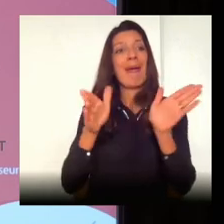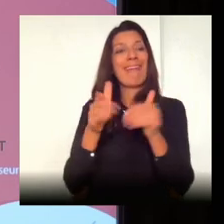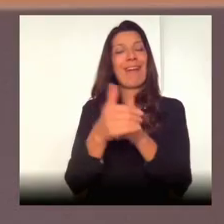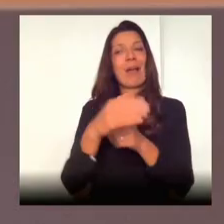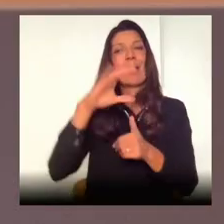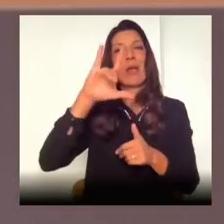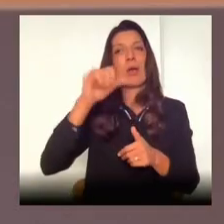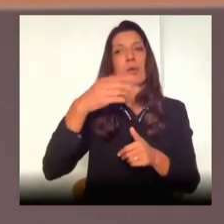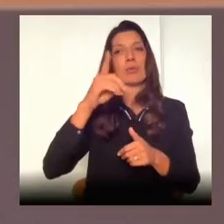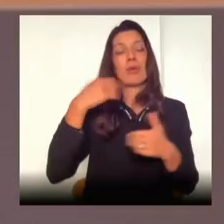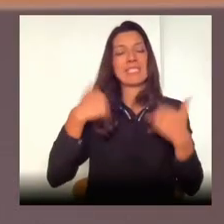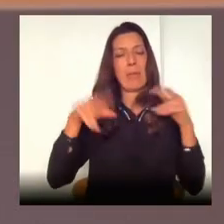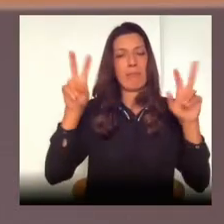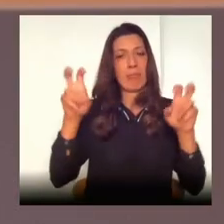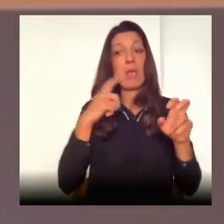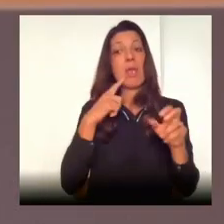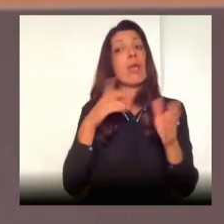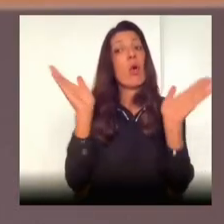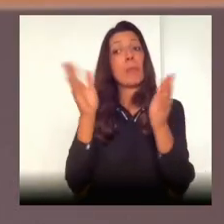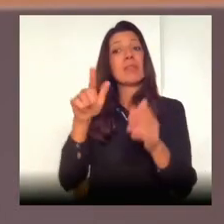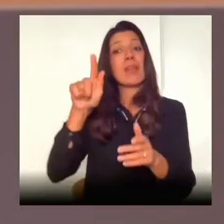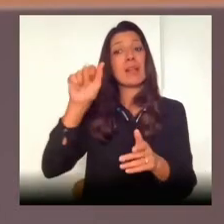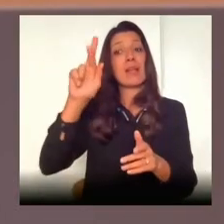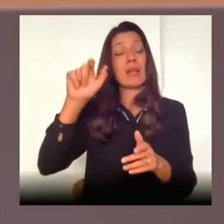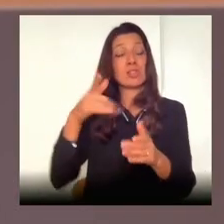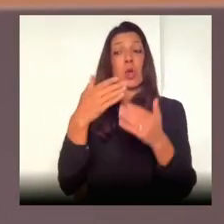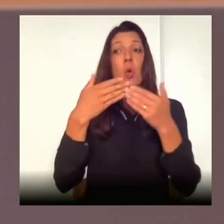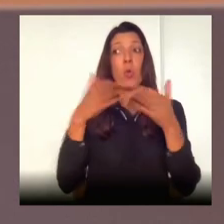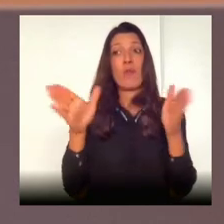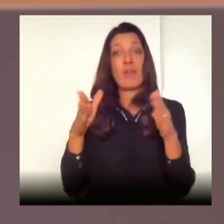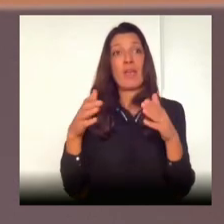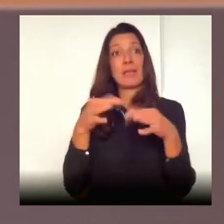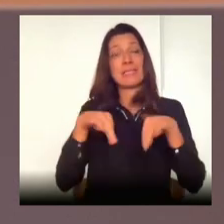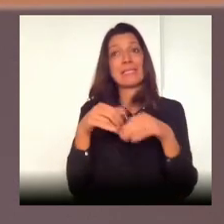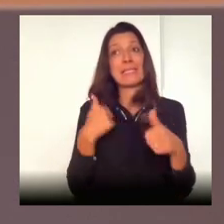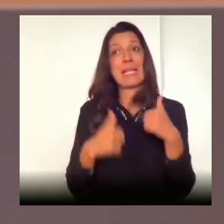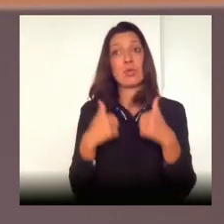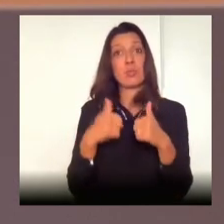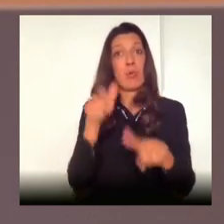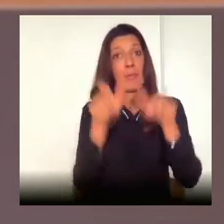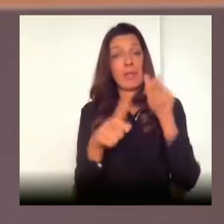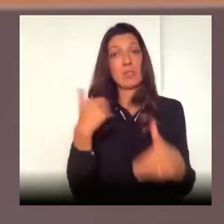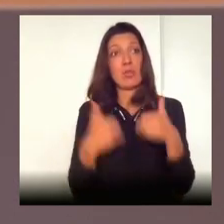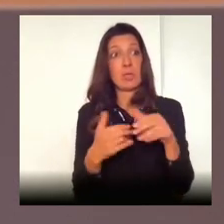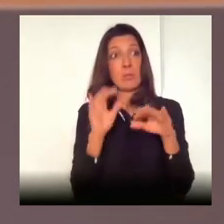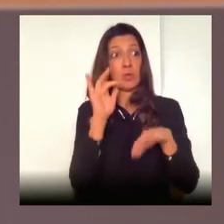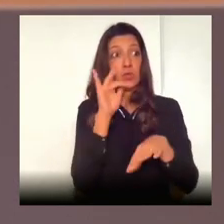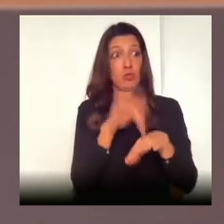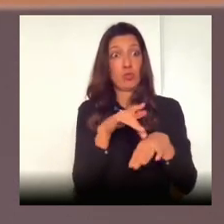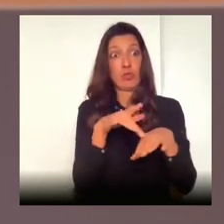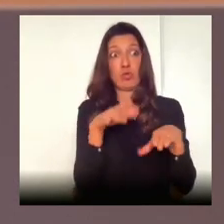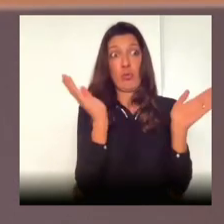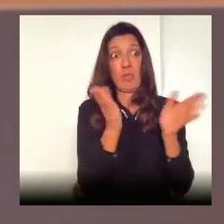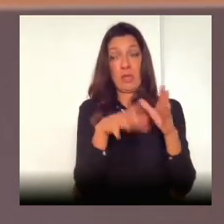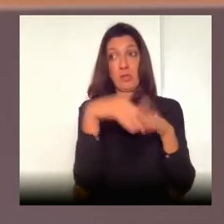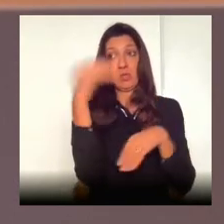ouvert à l'hôpital de Garches une salle de sport destinée aux personnes handicapées sorties d'hospitalisation. Donc on utilise le soir, le